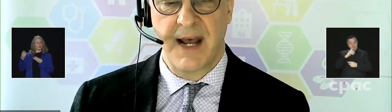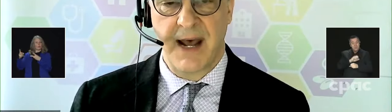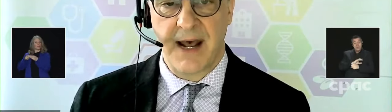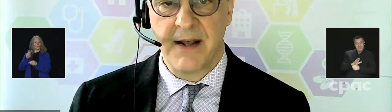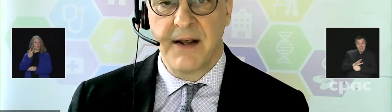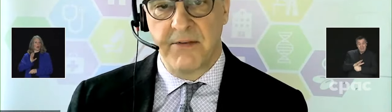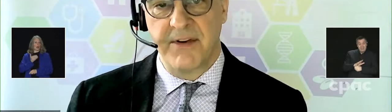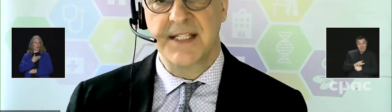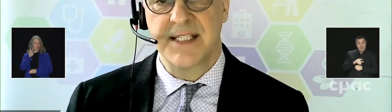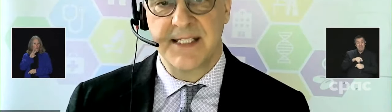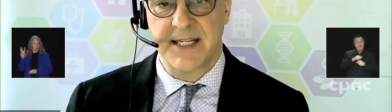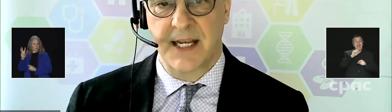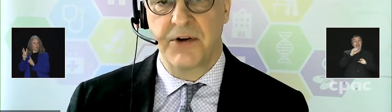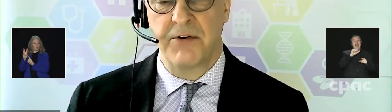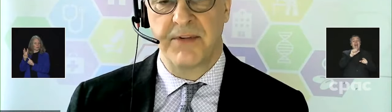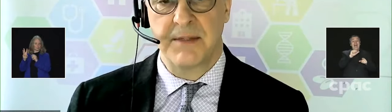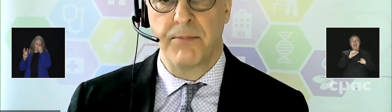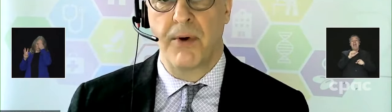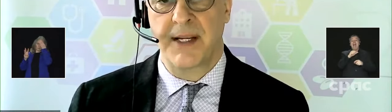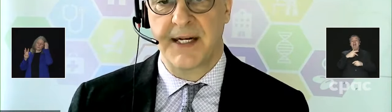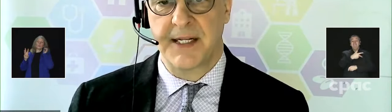COVID-19 à